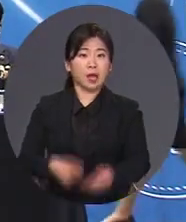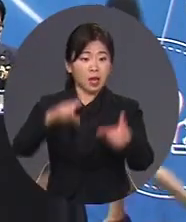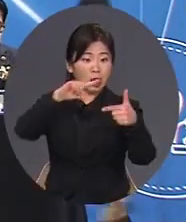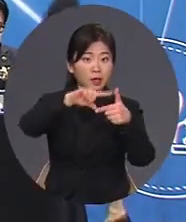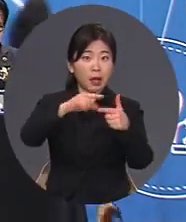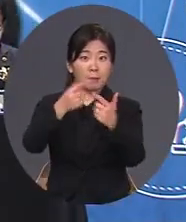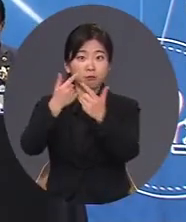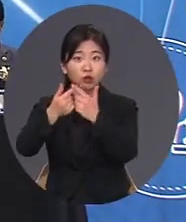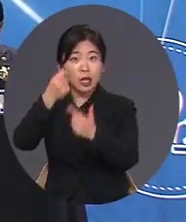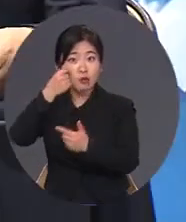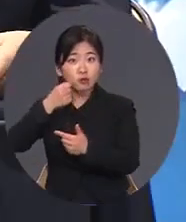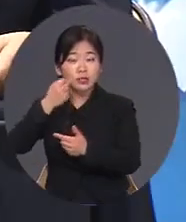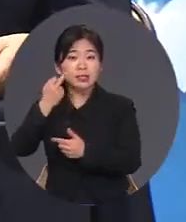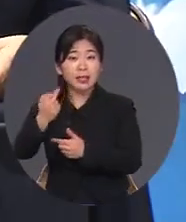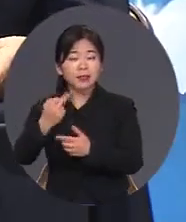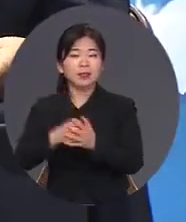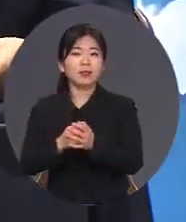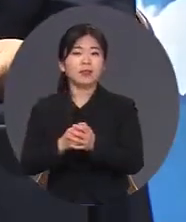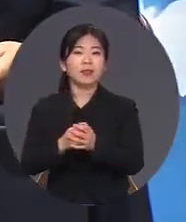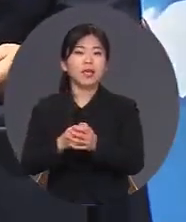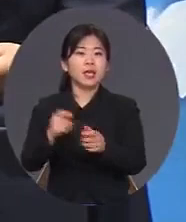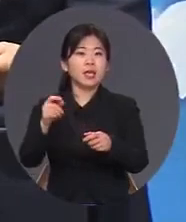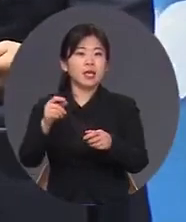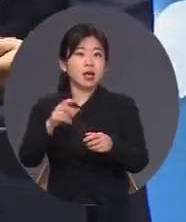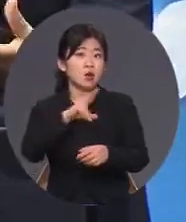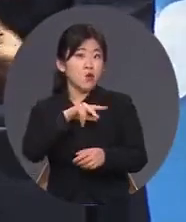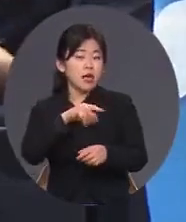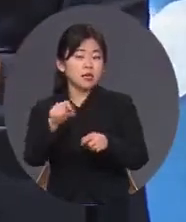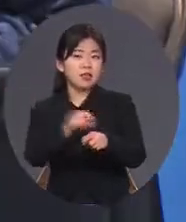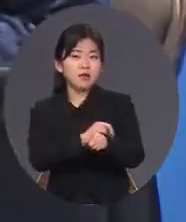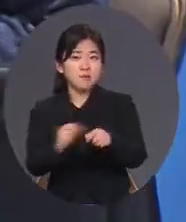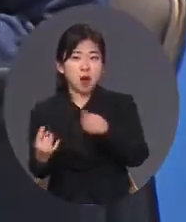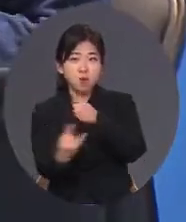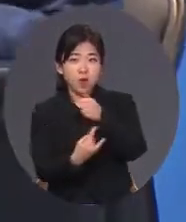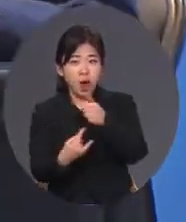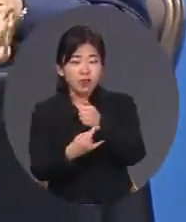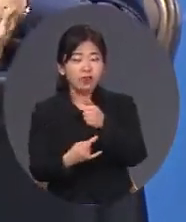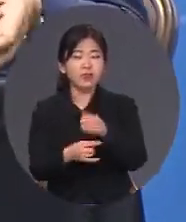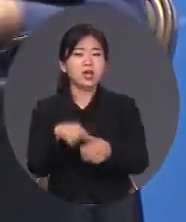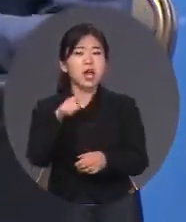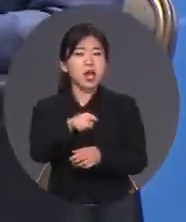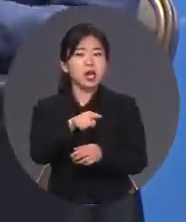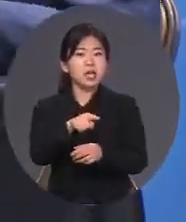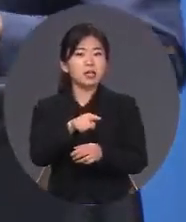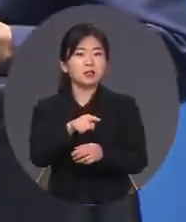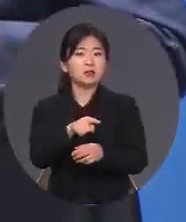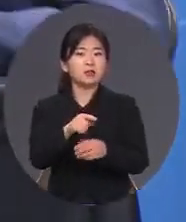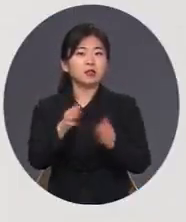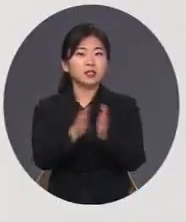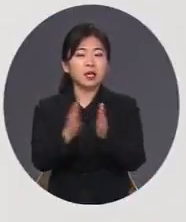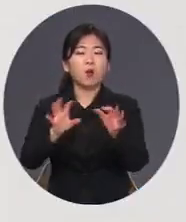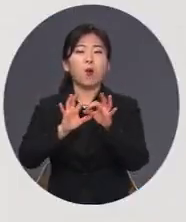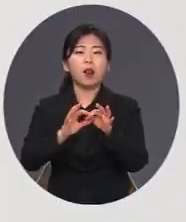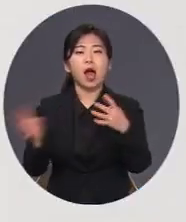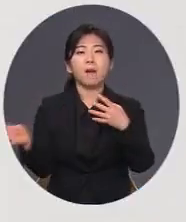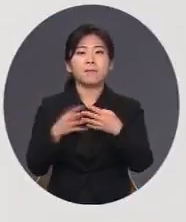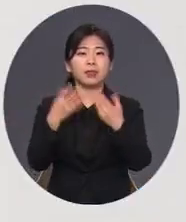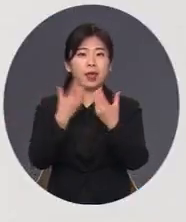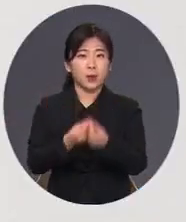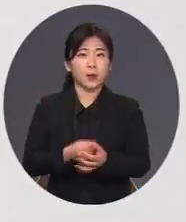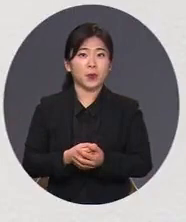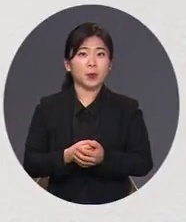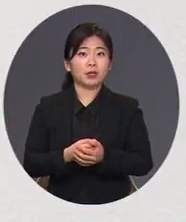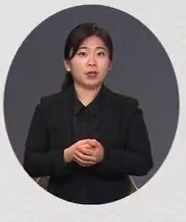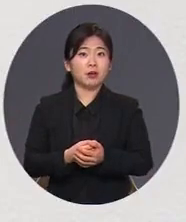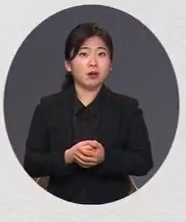경남 부산 울산의회 특별상임위원장이 특별지자체 출범과 관련해 합의한 내용입니다. 청사